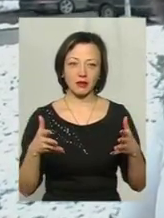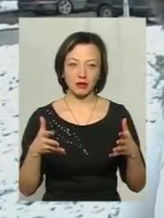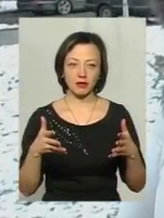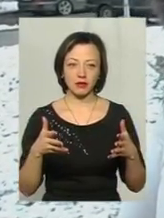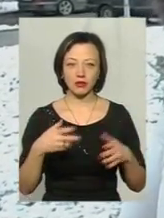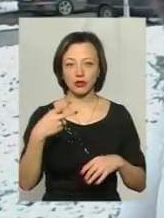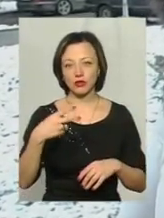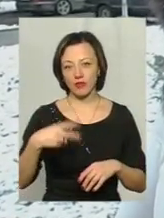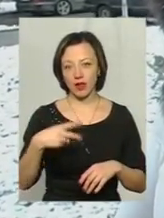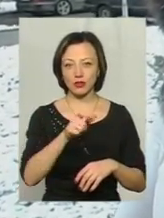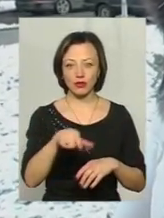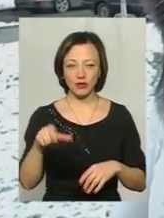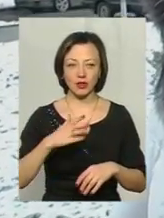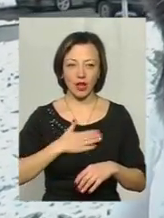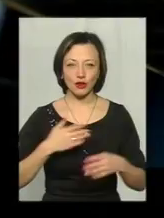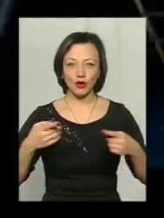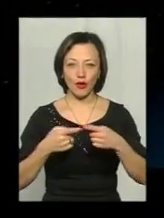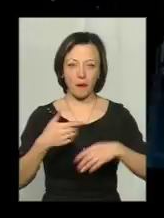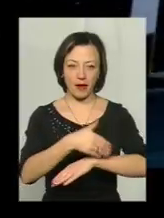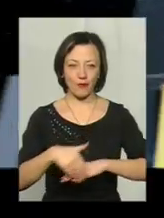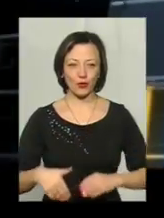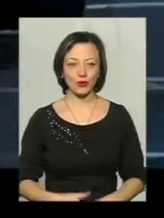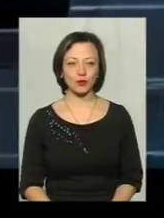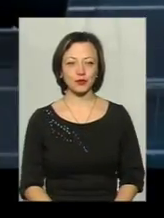чоловік 15-20 може влізти з нашого перевулку.